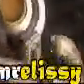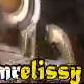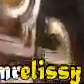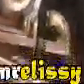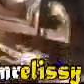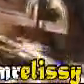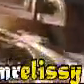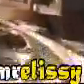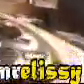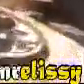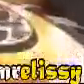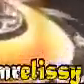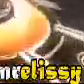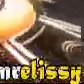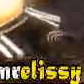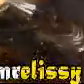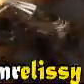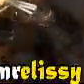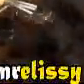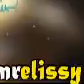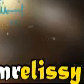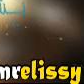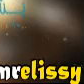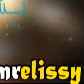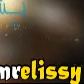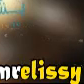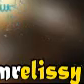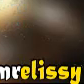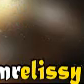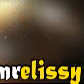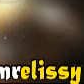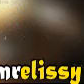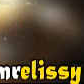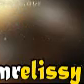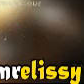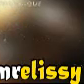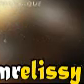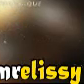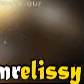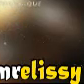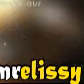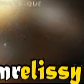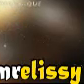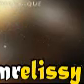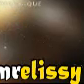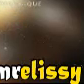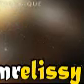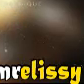هذا البرنامج برعاية